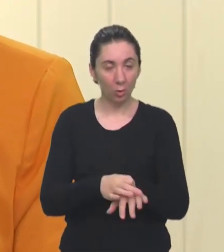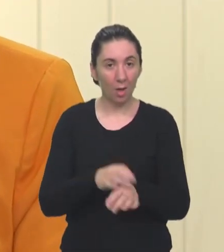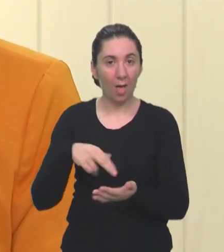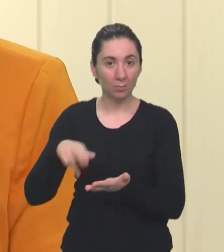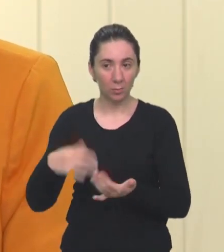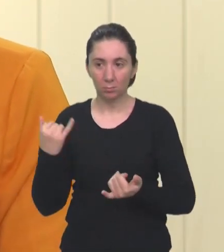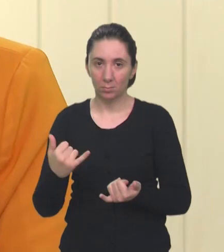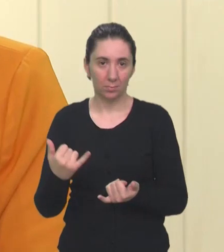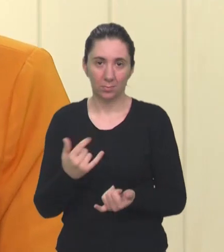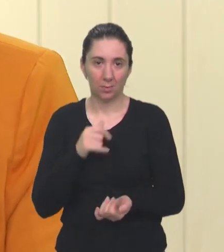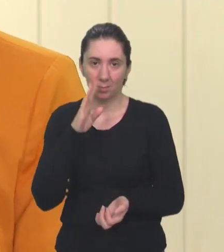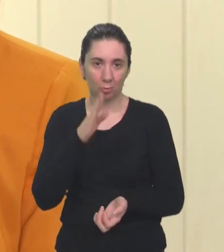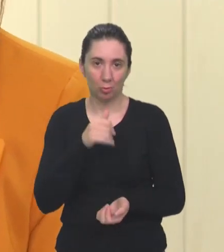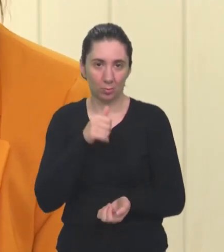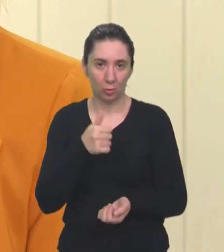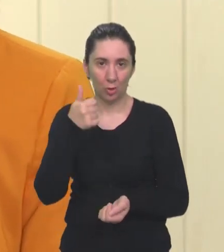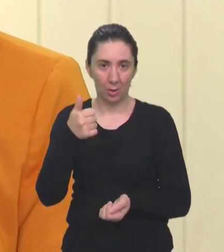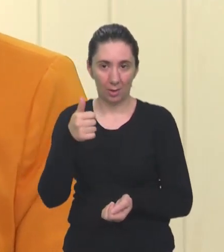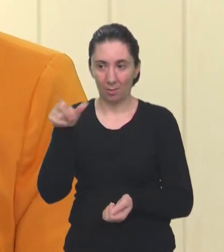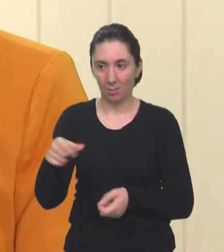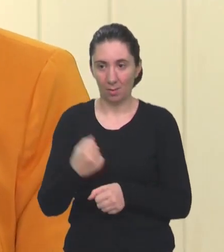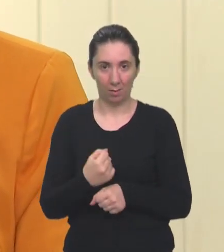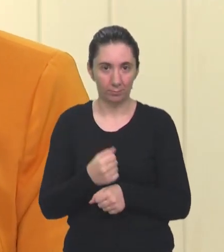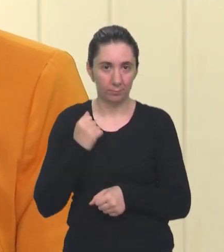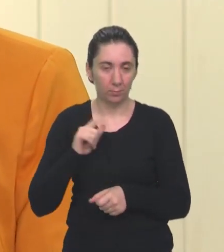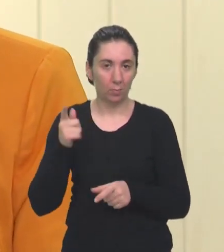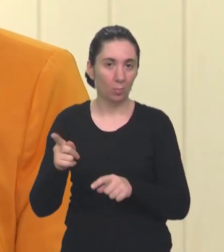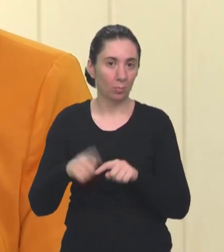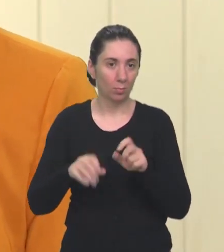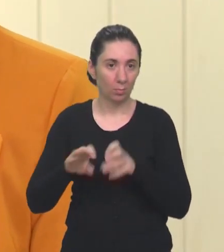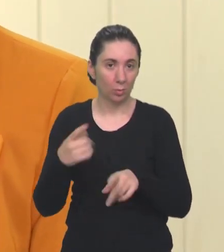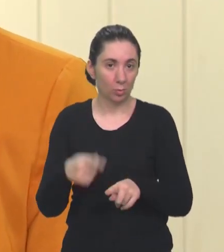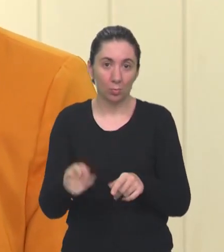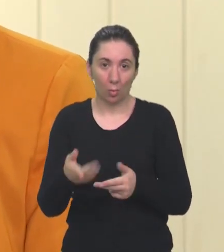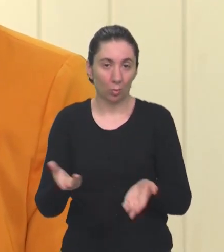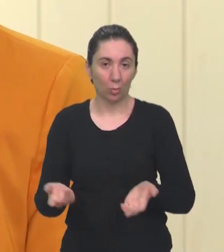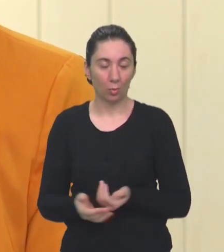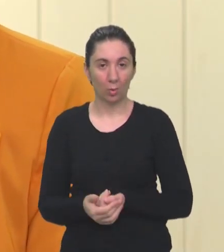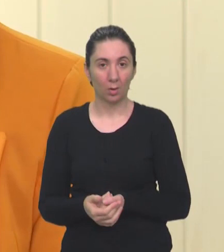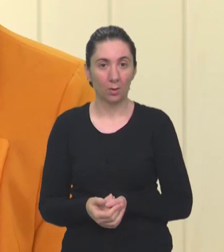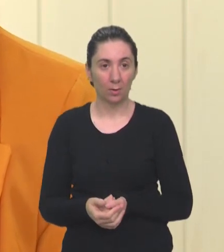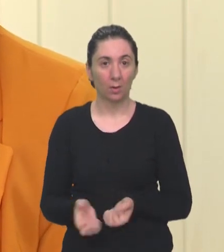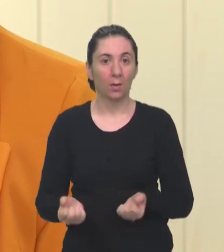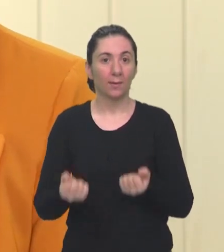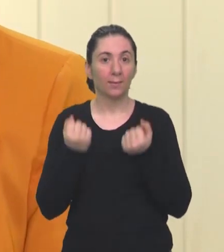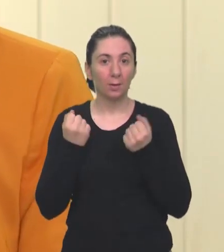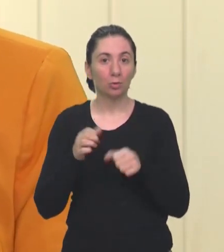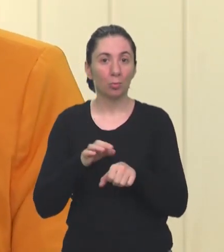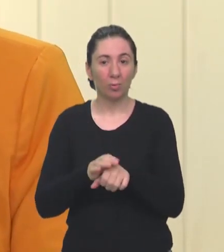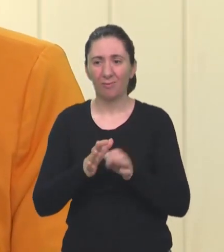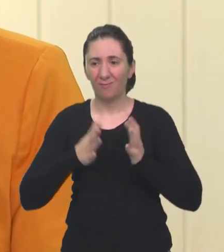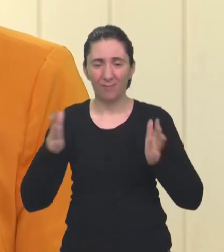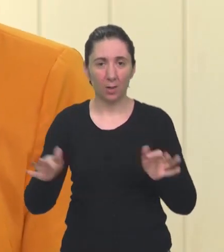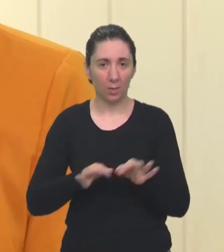nažalost to sad više nismo bili mogući, jedna djelatnica je to morala otići upravo zbog toga. Teško je provoditi tako